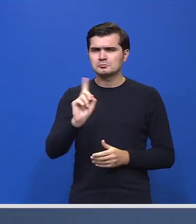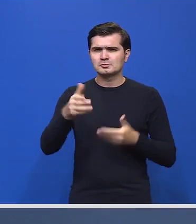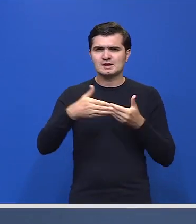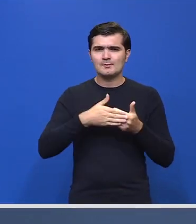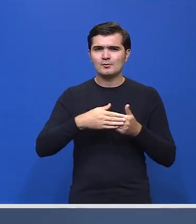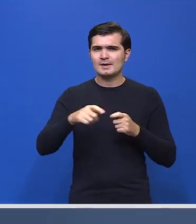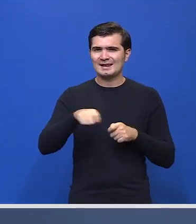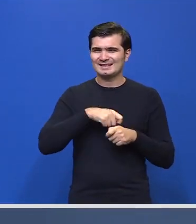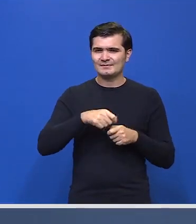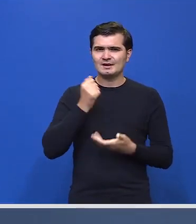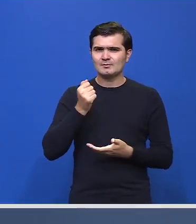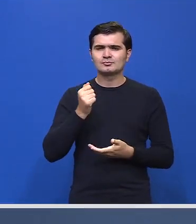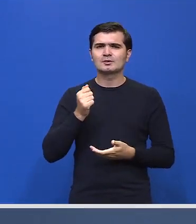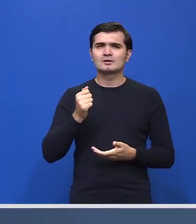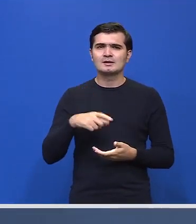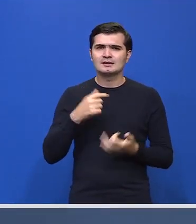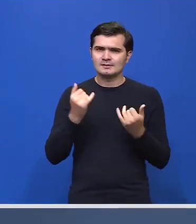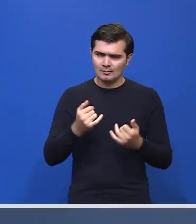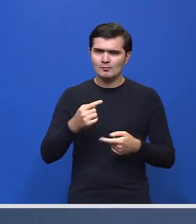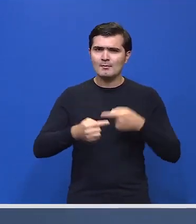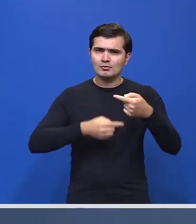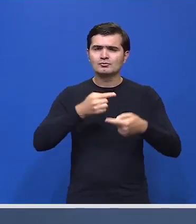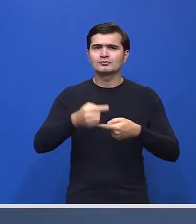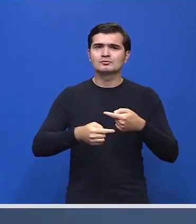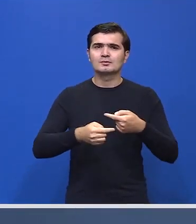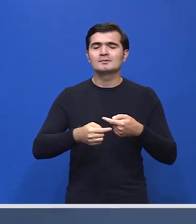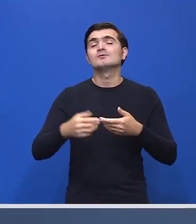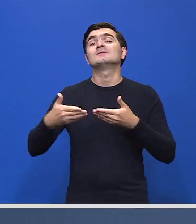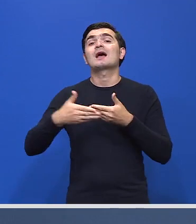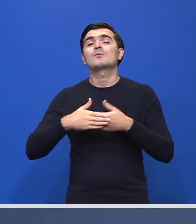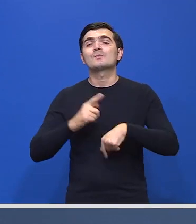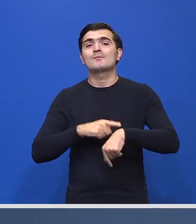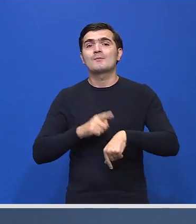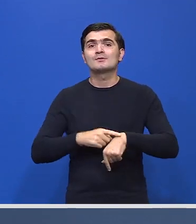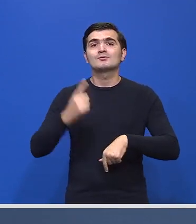rectificarea. Suntem deja în procedura de rectificare. Se apropie momentul în care o susținem și noi. Da,